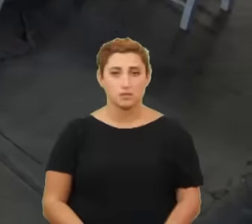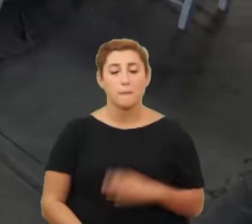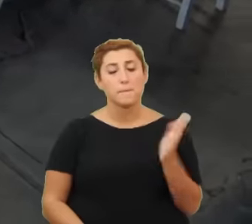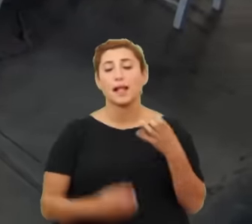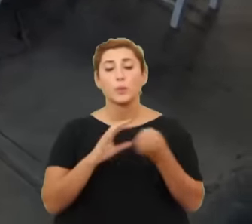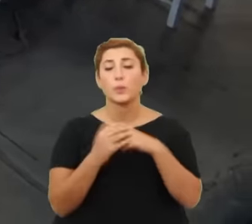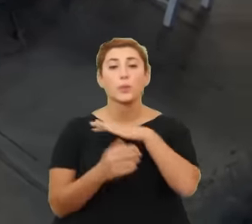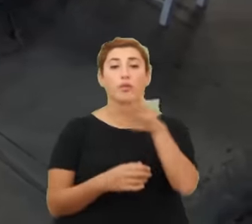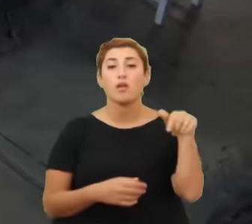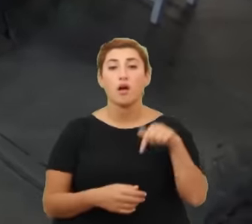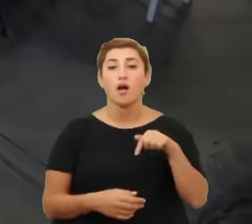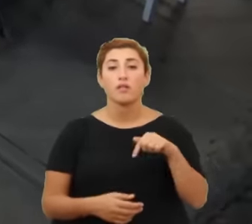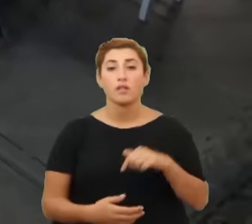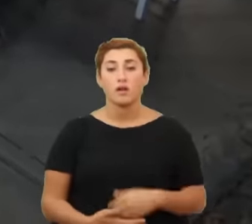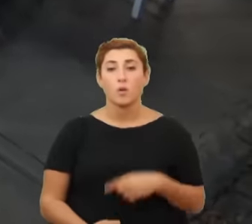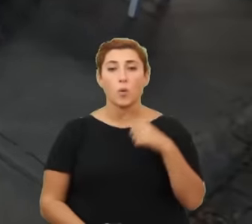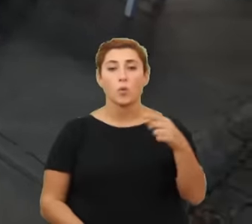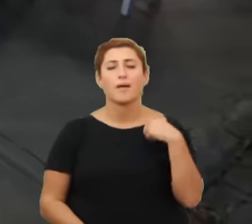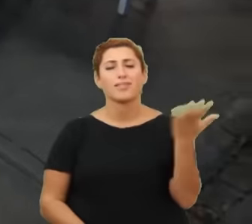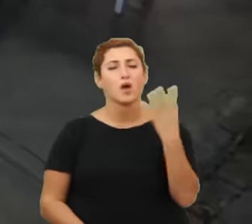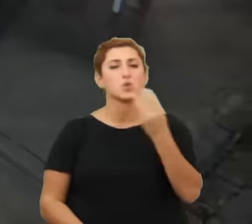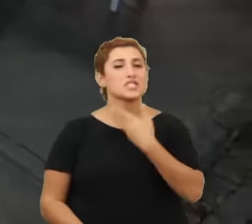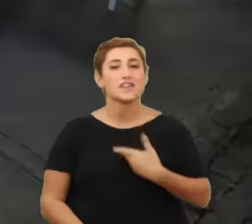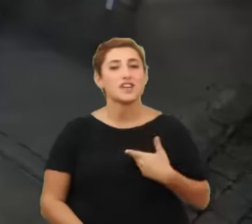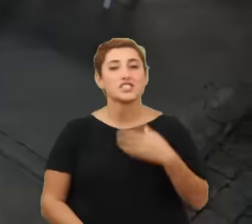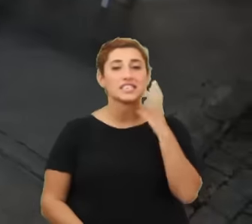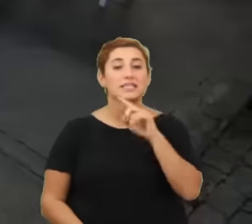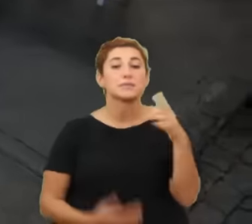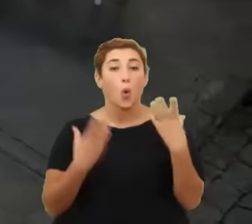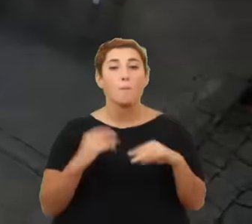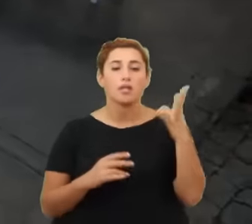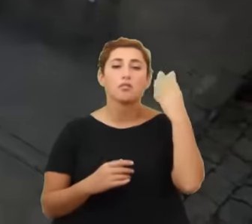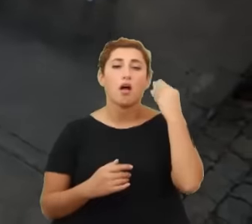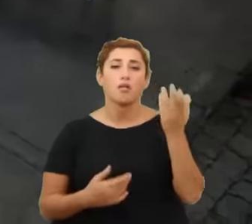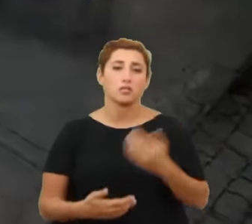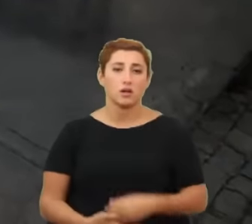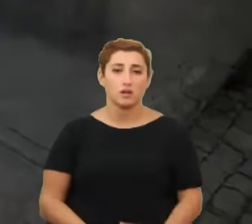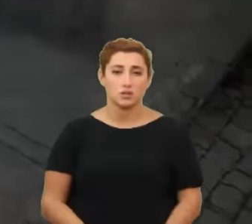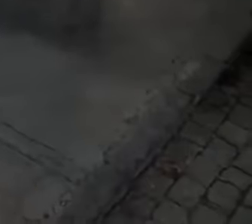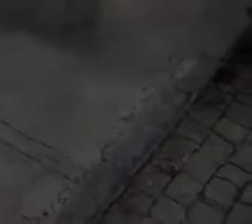Belki dünyada onu benden daha çok sevecek kimsenin olmadığını anlar.